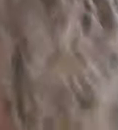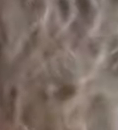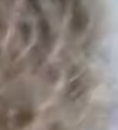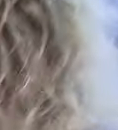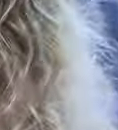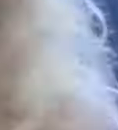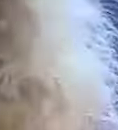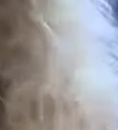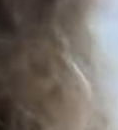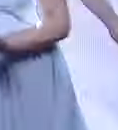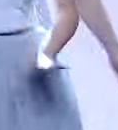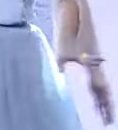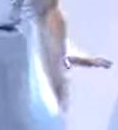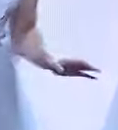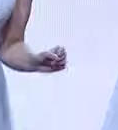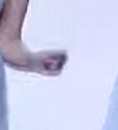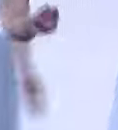oh. Oh, oh.